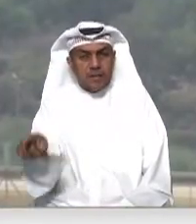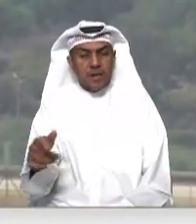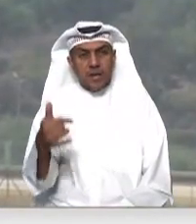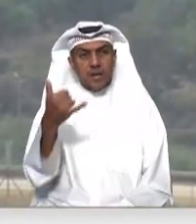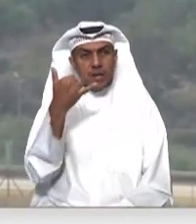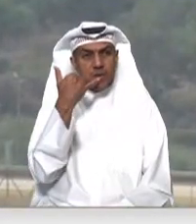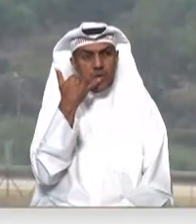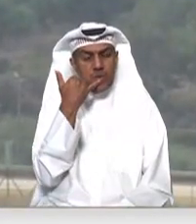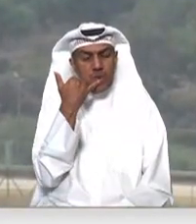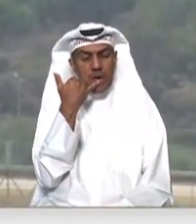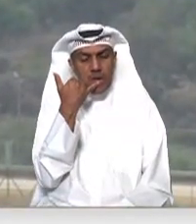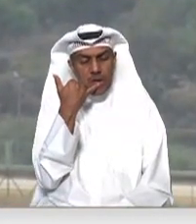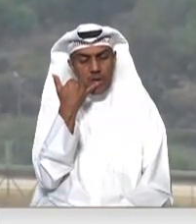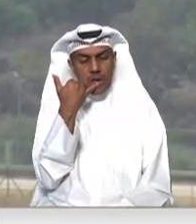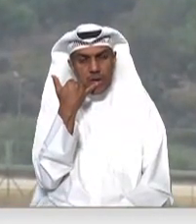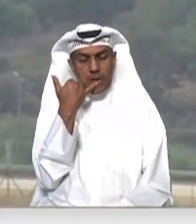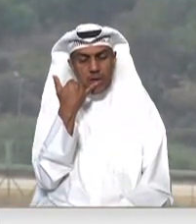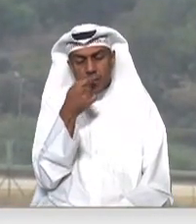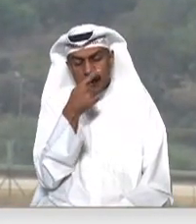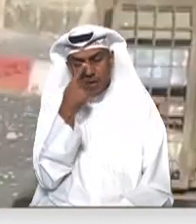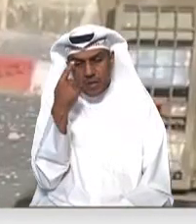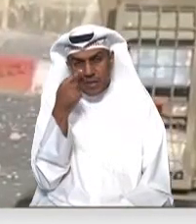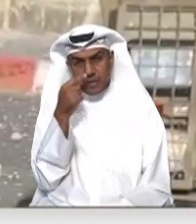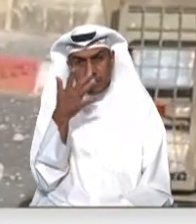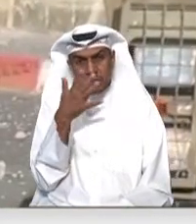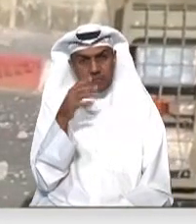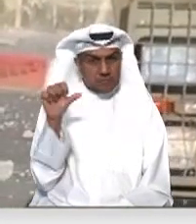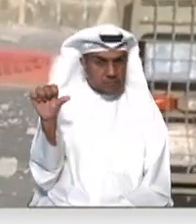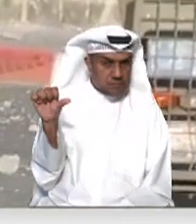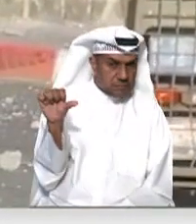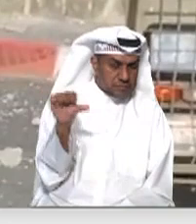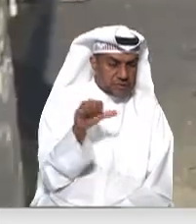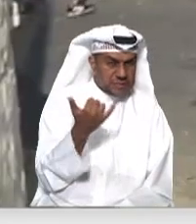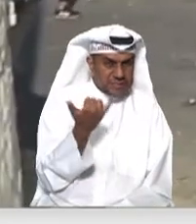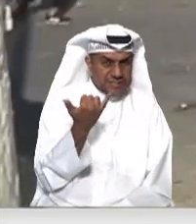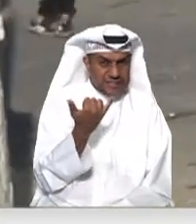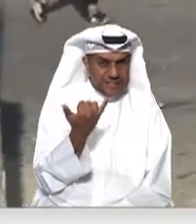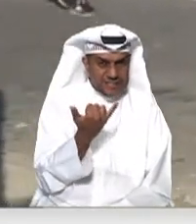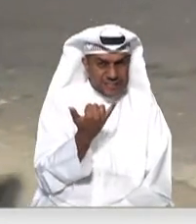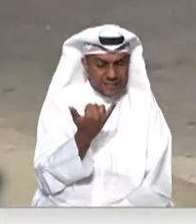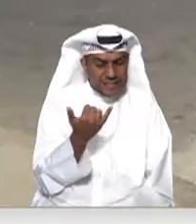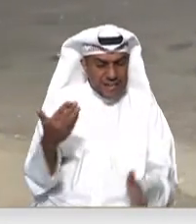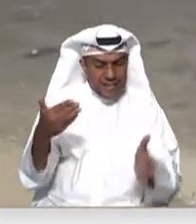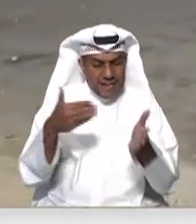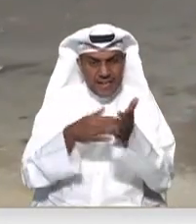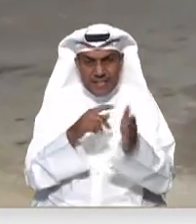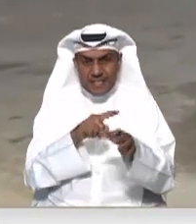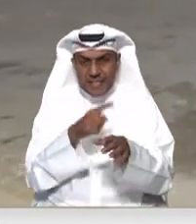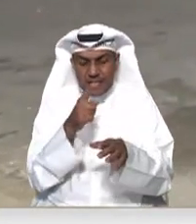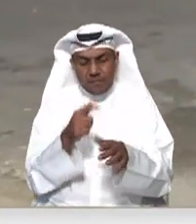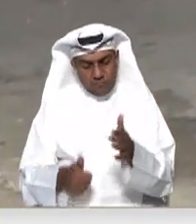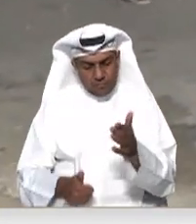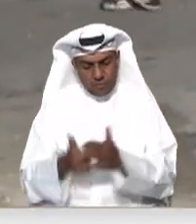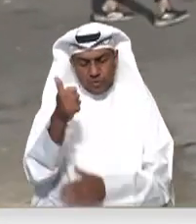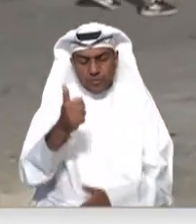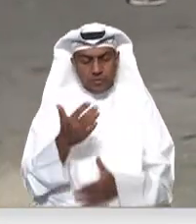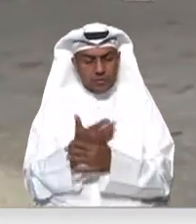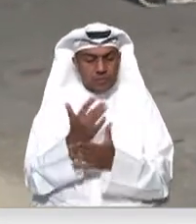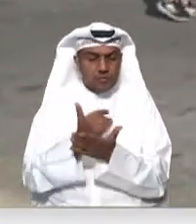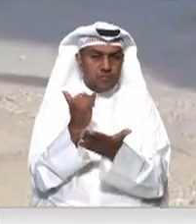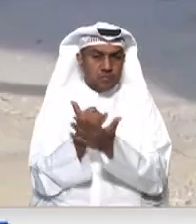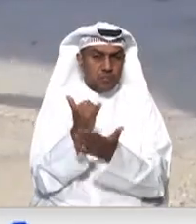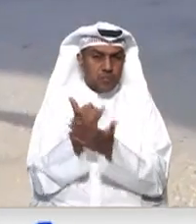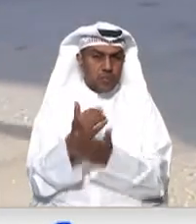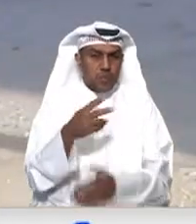الصفقة التي كادت أن تتعثر حتى الساعات الأخيرة بسبب تلاعب الاحتلال وعدم التزامه بشروط